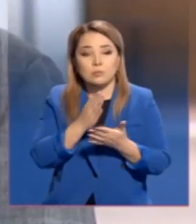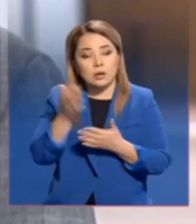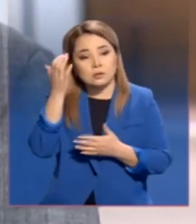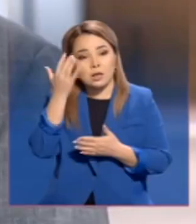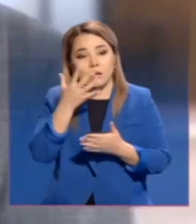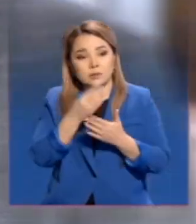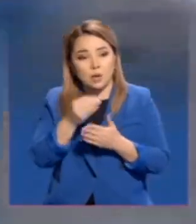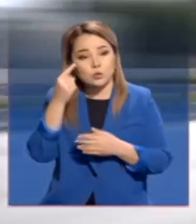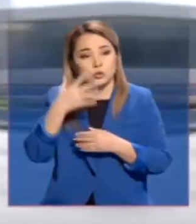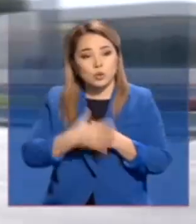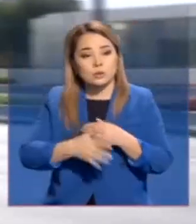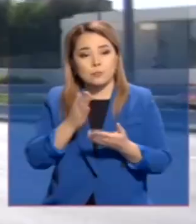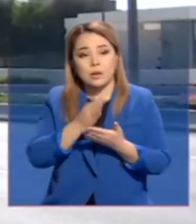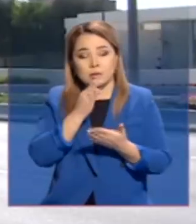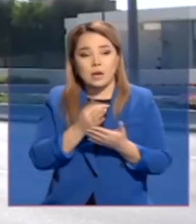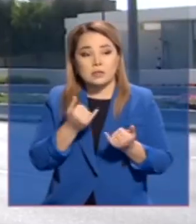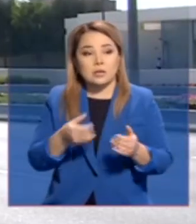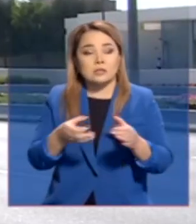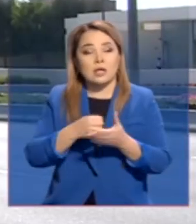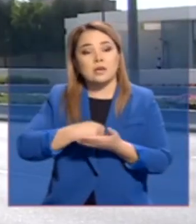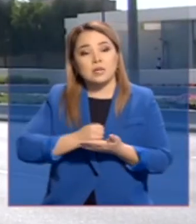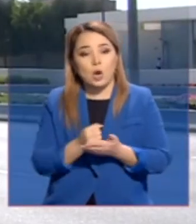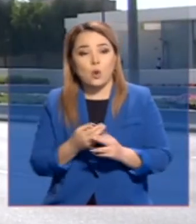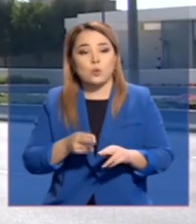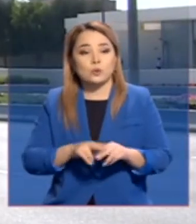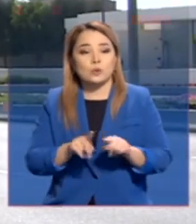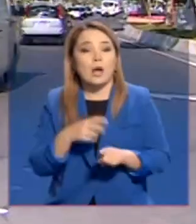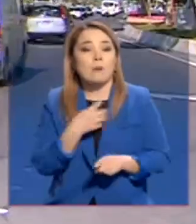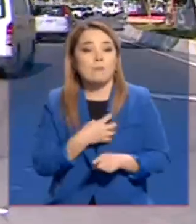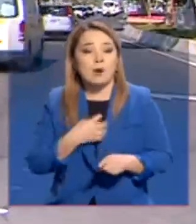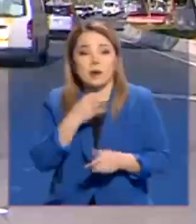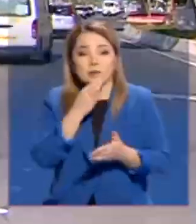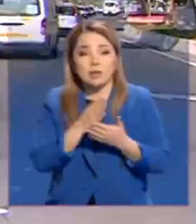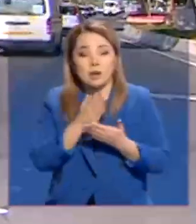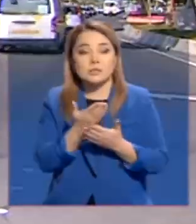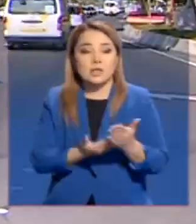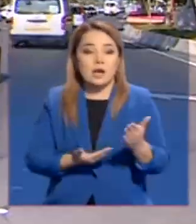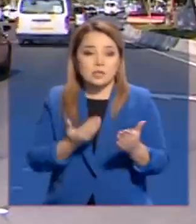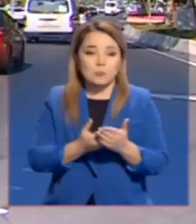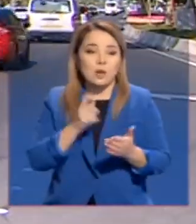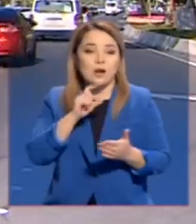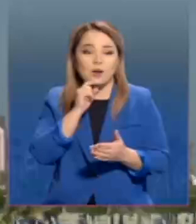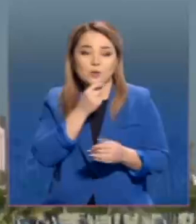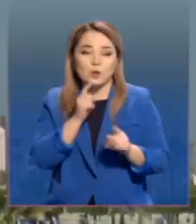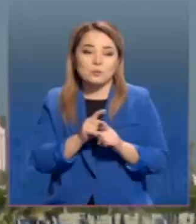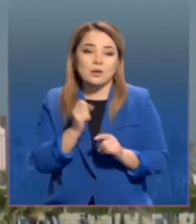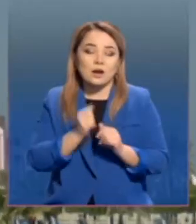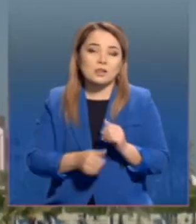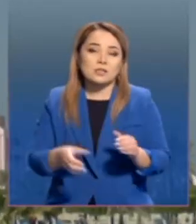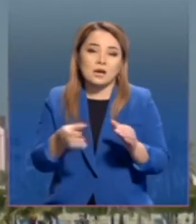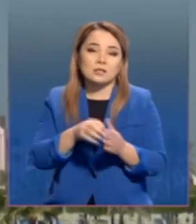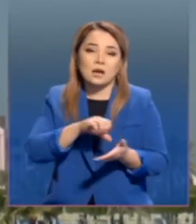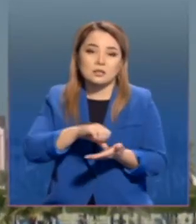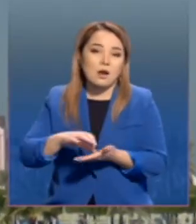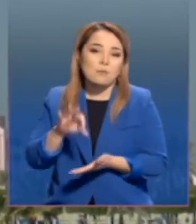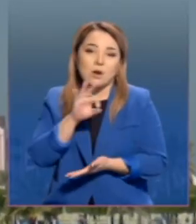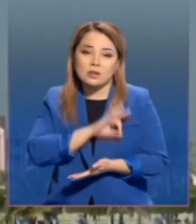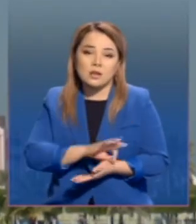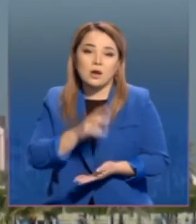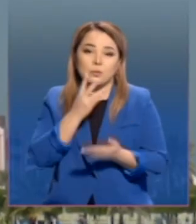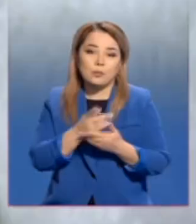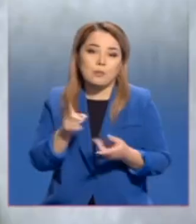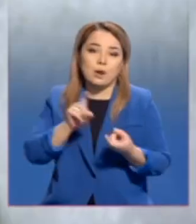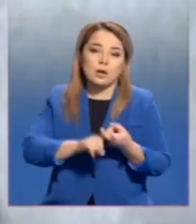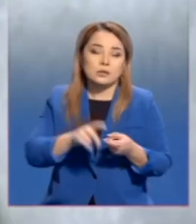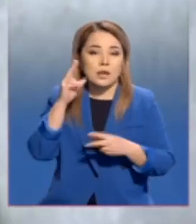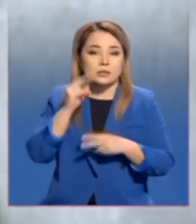араб әмірліктері түсініп отыр. Диверсификация сол үшін де маңызды. Сондықтан сарапшылар экономиканы әр тараптан түсетін пайдаға байлауға жет деп